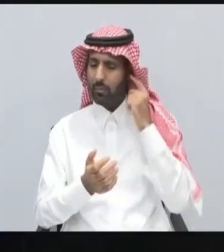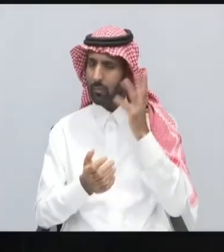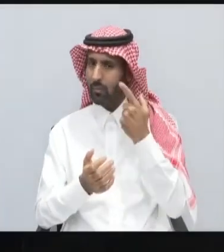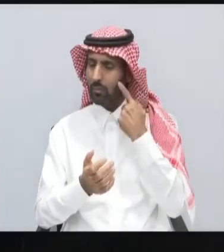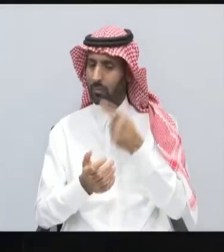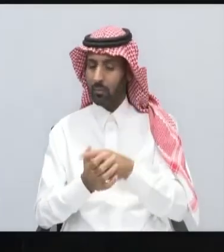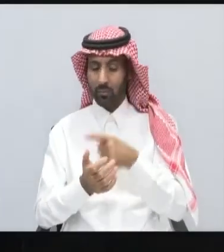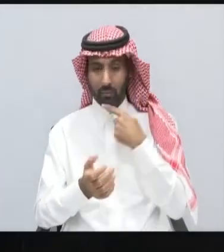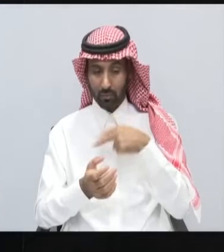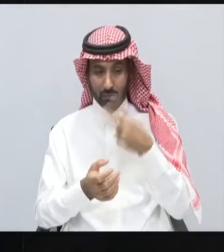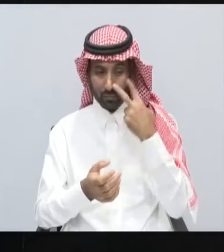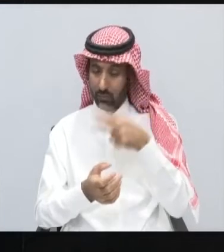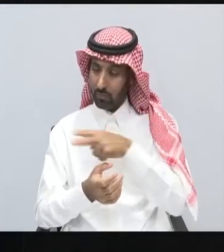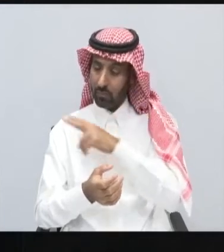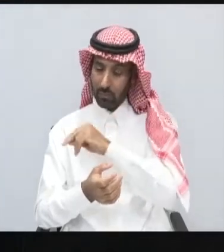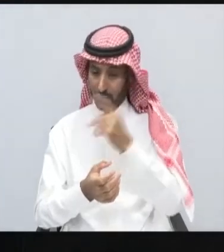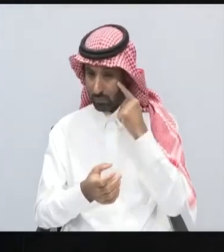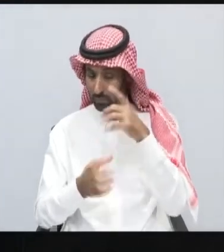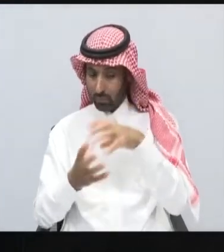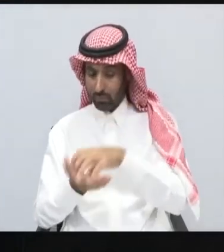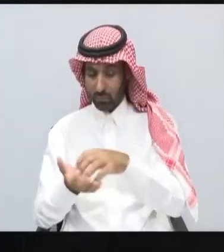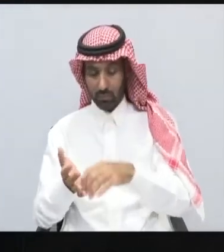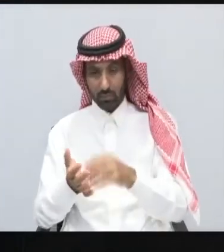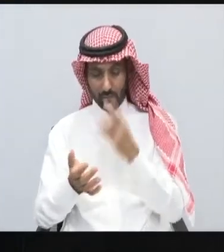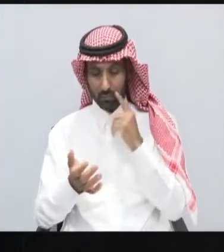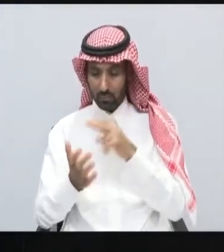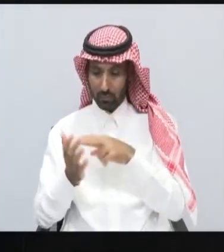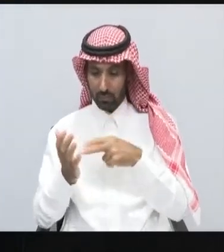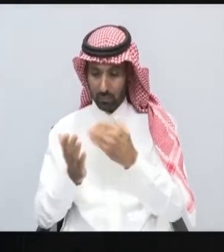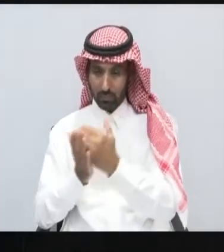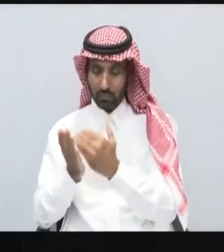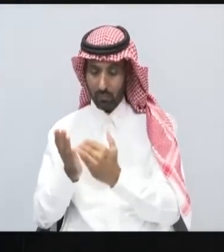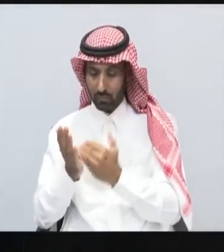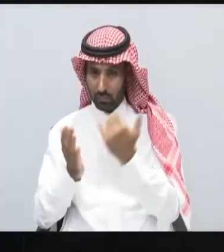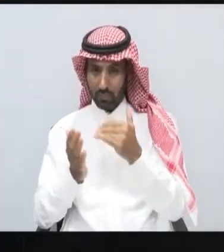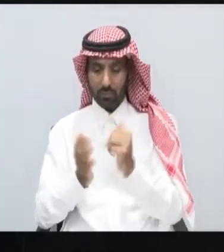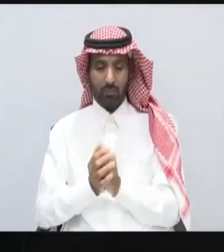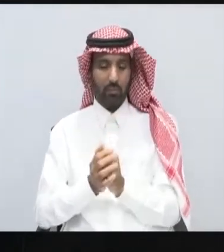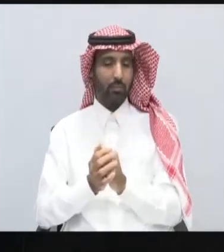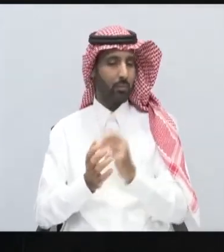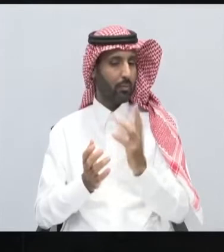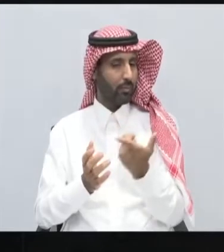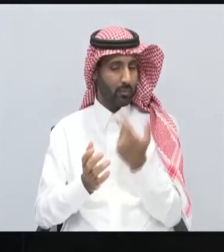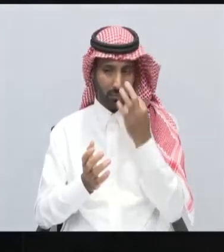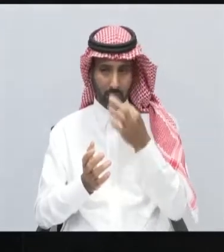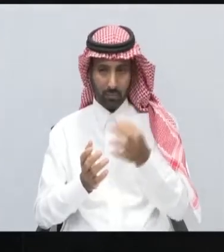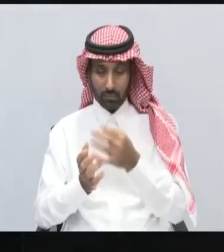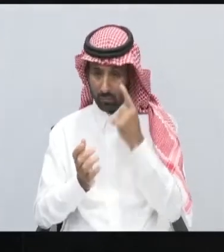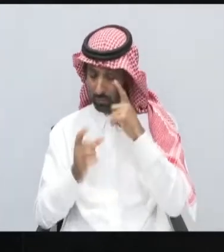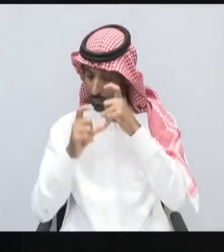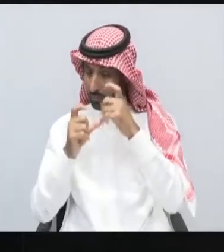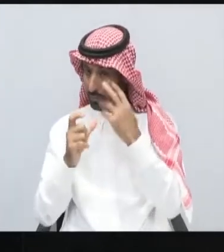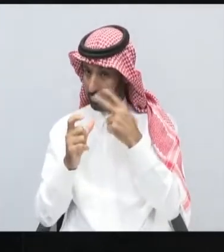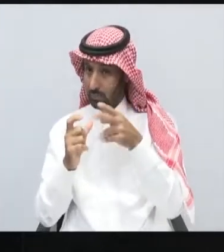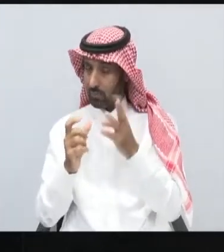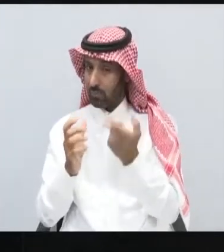we usually see something similar to this? And you have the reading, the list in the middle, صح? طب, where do you see, when you look at the picture, where do you